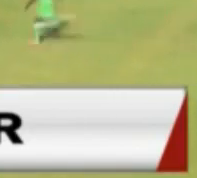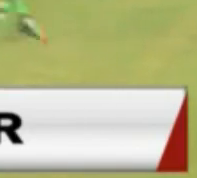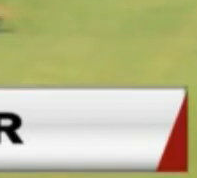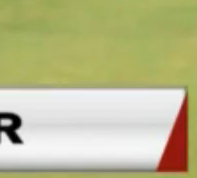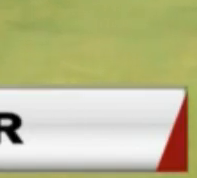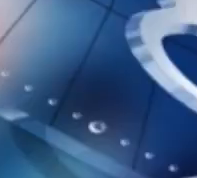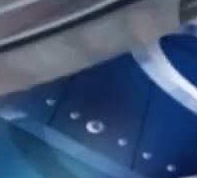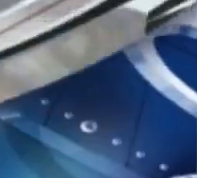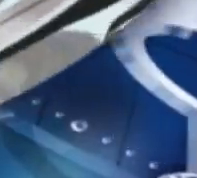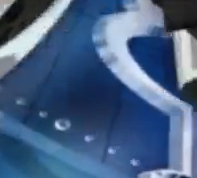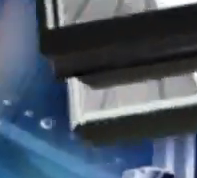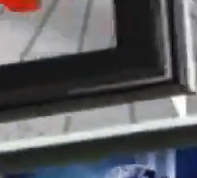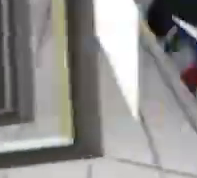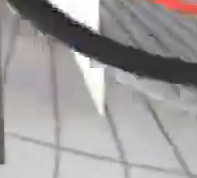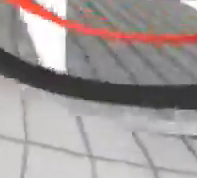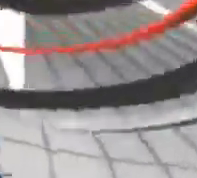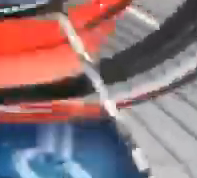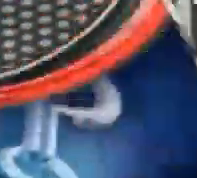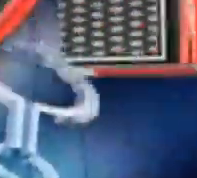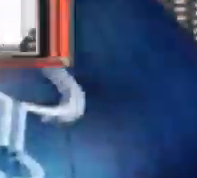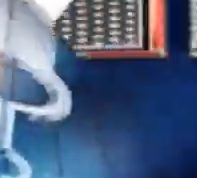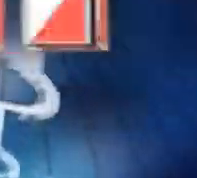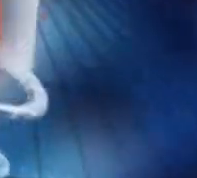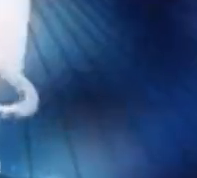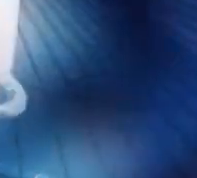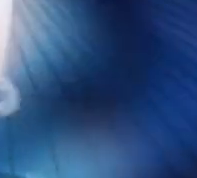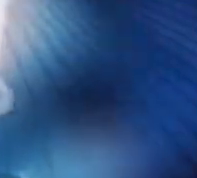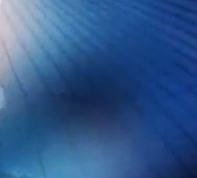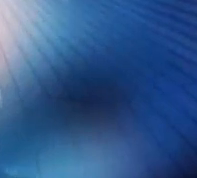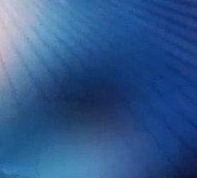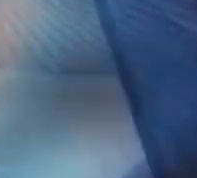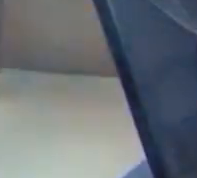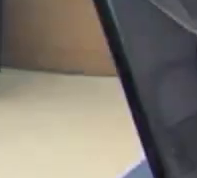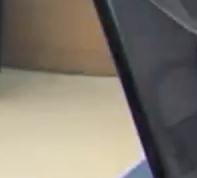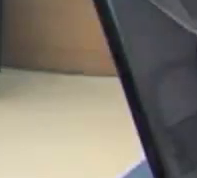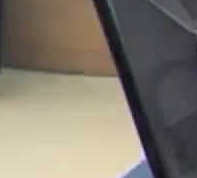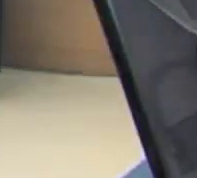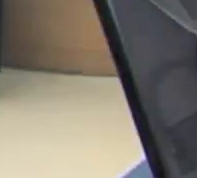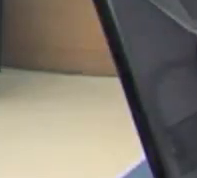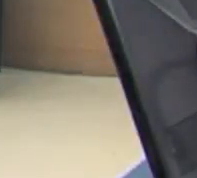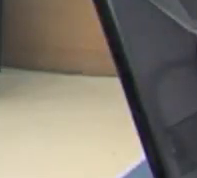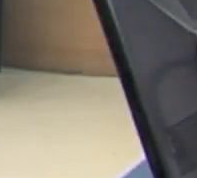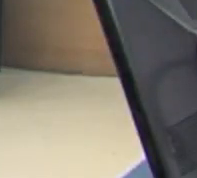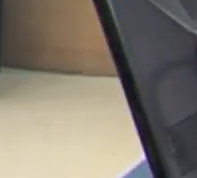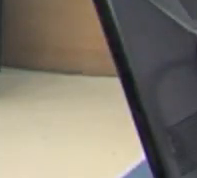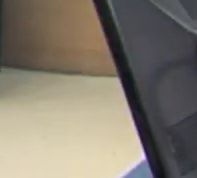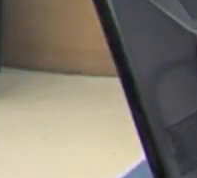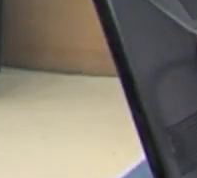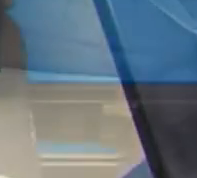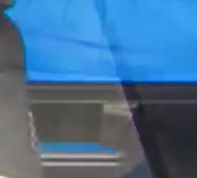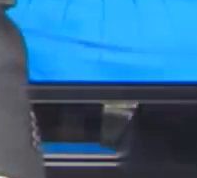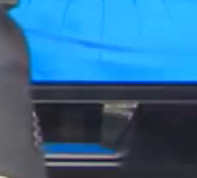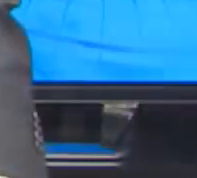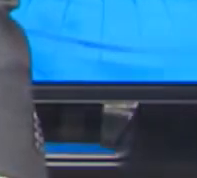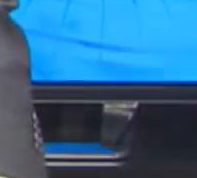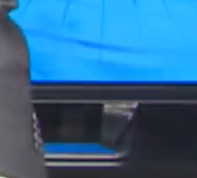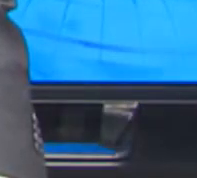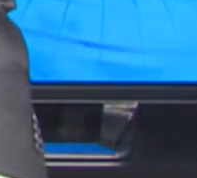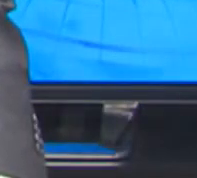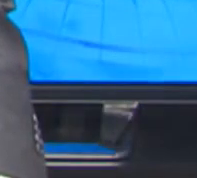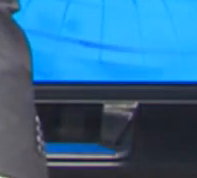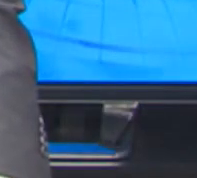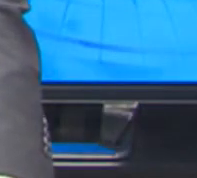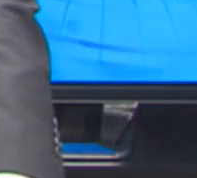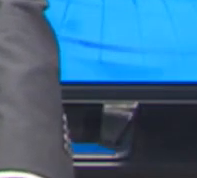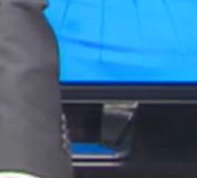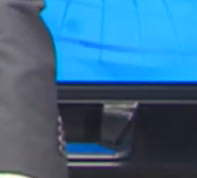mashirikisho. Hii ni NTV Jioni na Salim Swaleh na Jane Ngoiri. Na